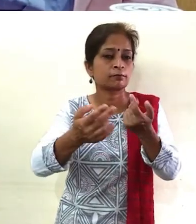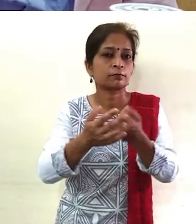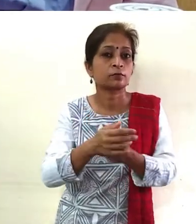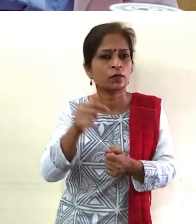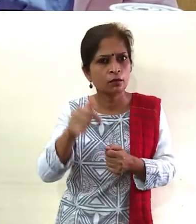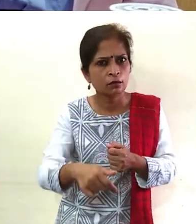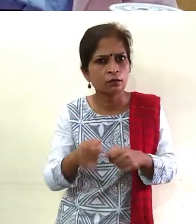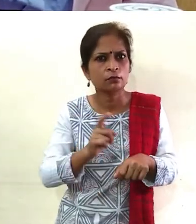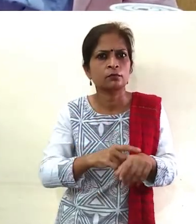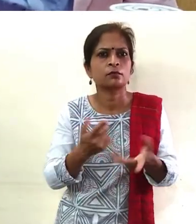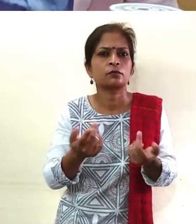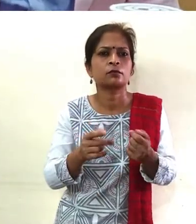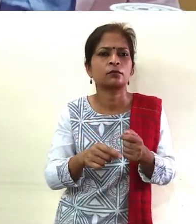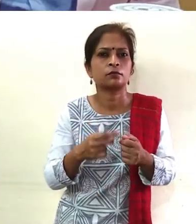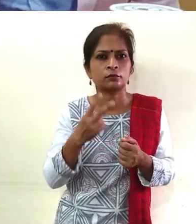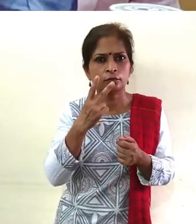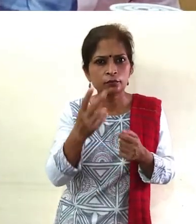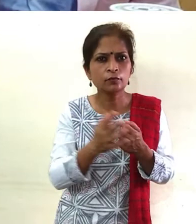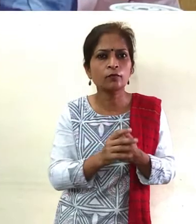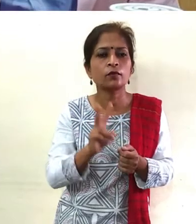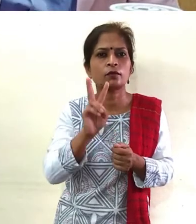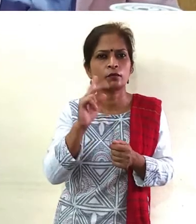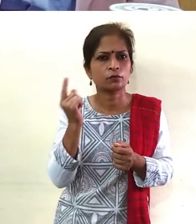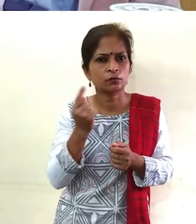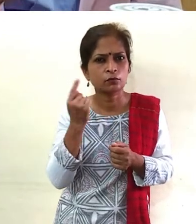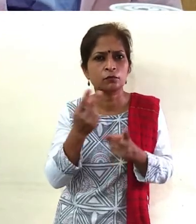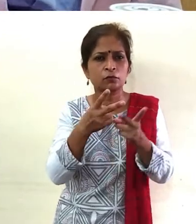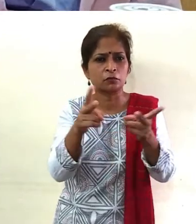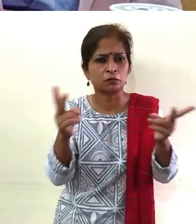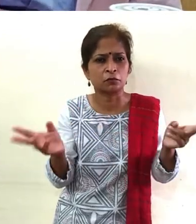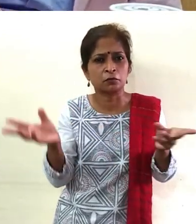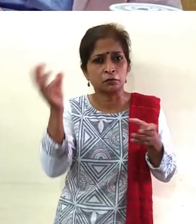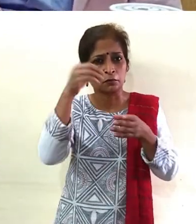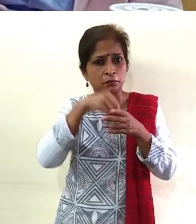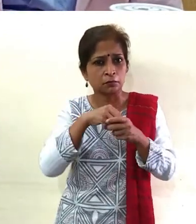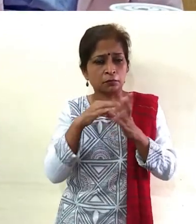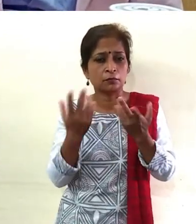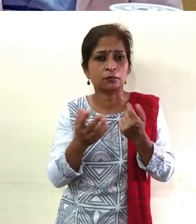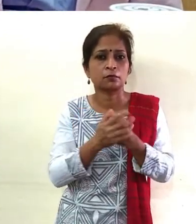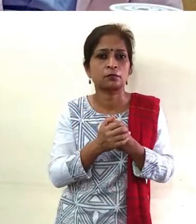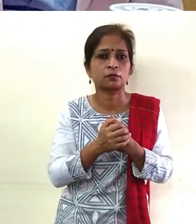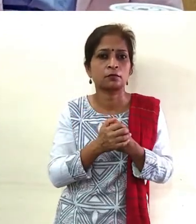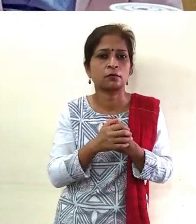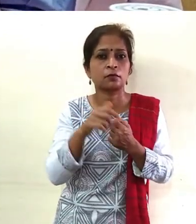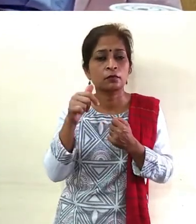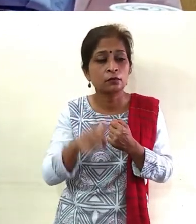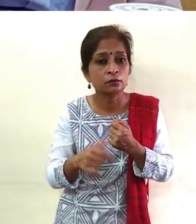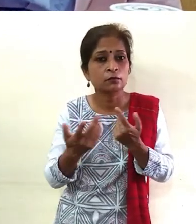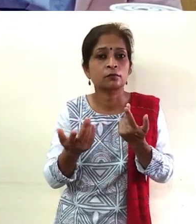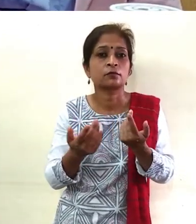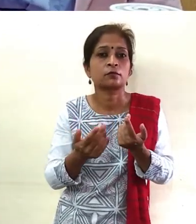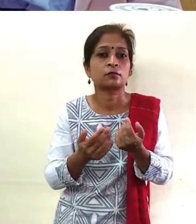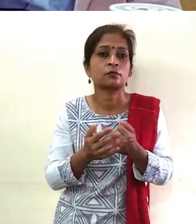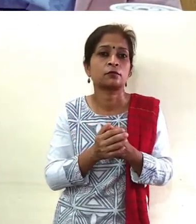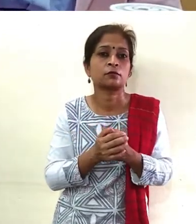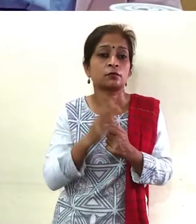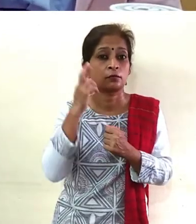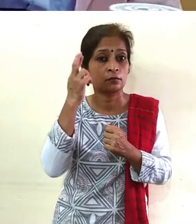इस तरह अगर हम देखें, विष्णु जो हर चीज को धारण किए हुए हैं, अलग अलग रूप ले लेते हैं। इस वजह से